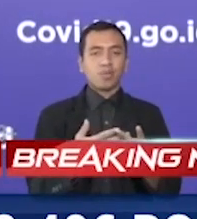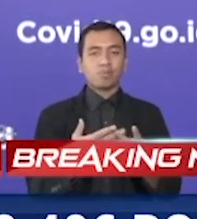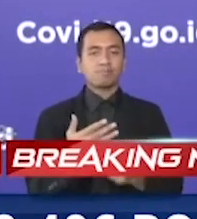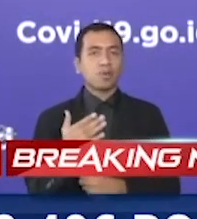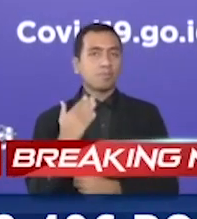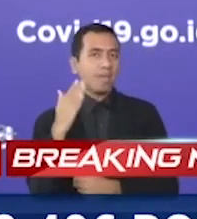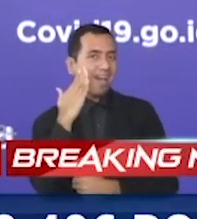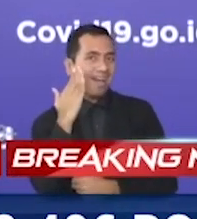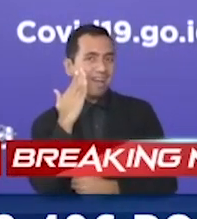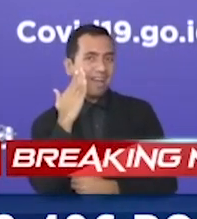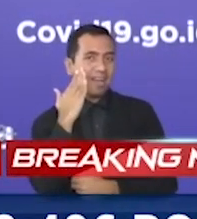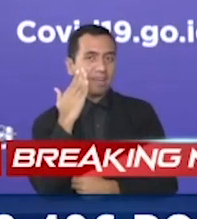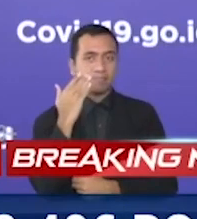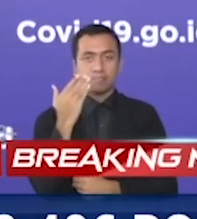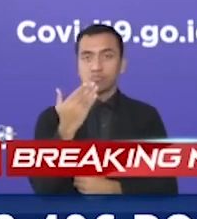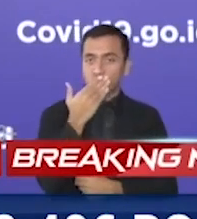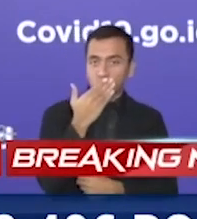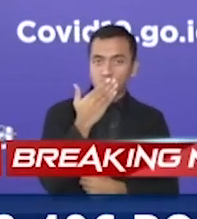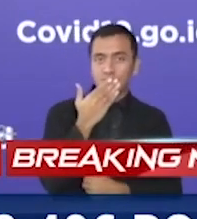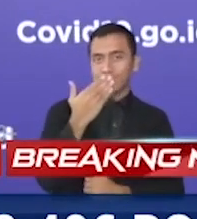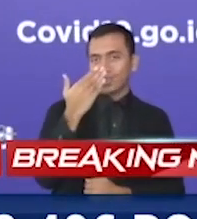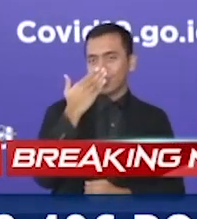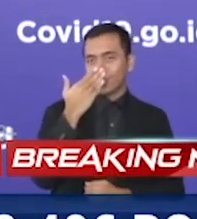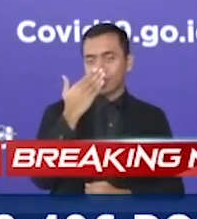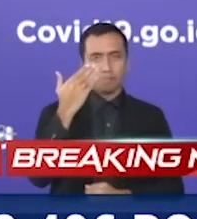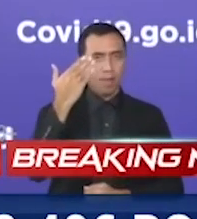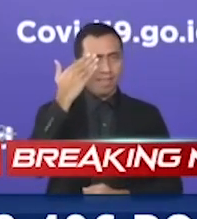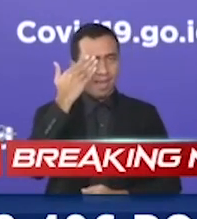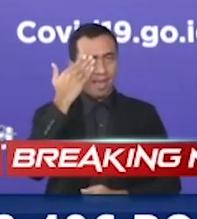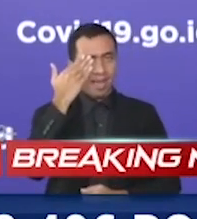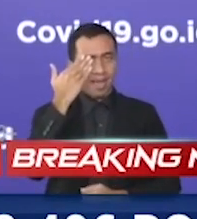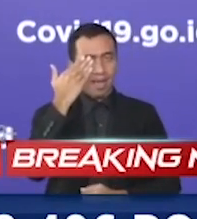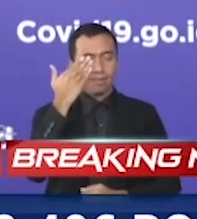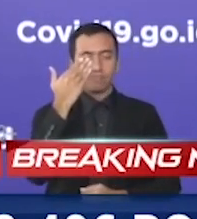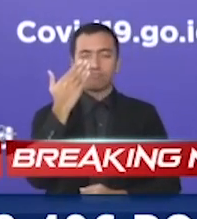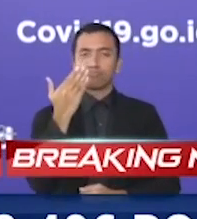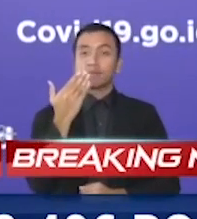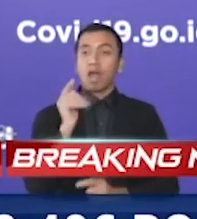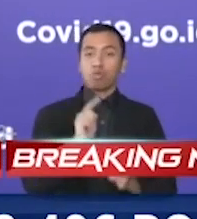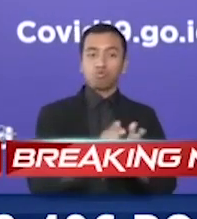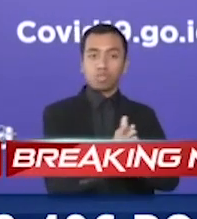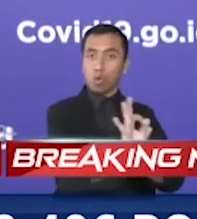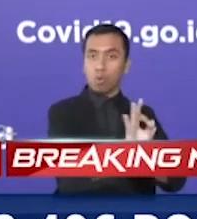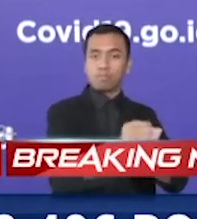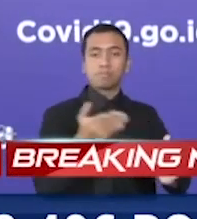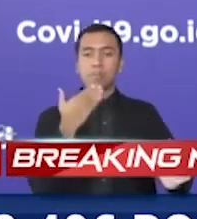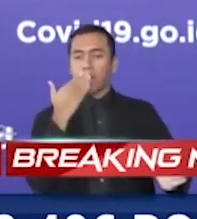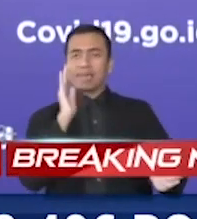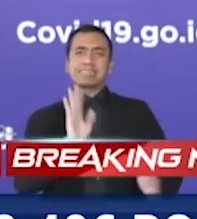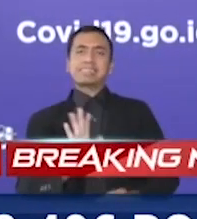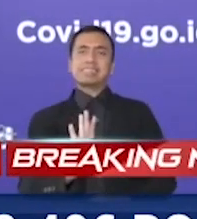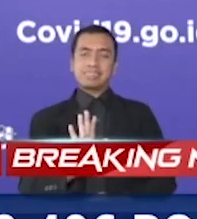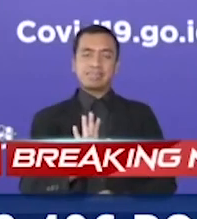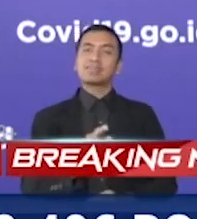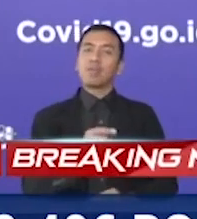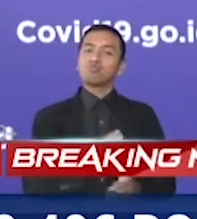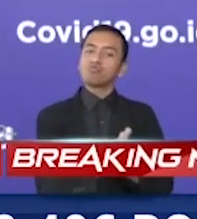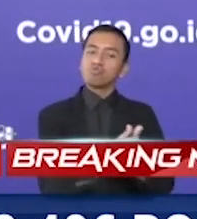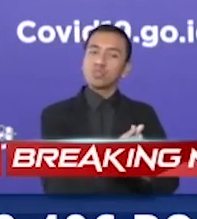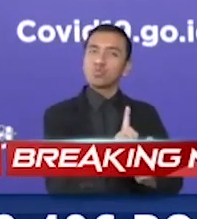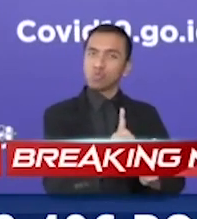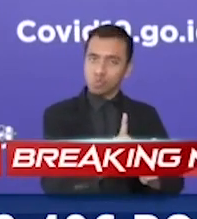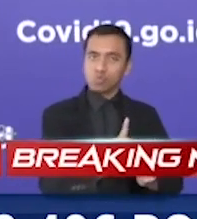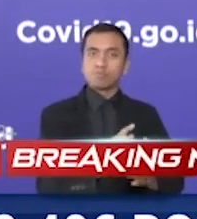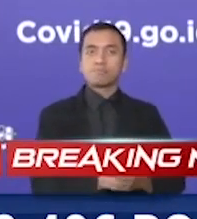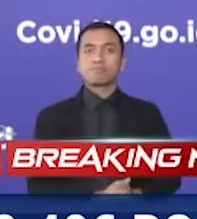wajah memegang mulut hidung mata sebelum mencuci tangan karena ini akan menjadi sangat rawan